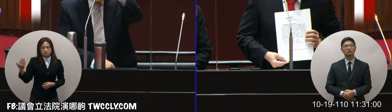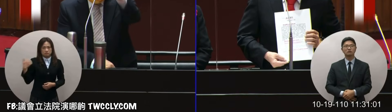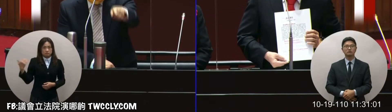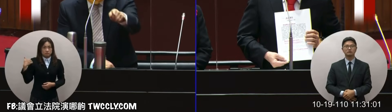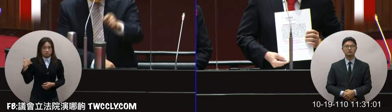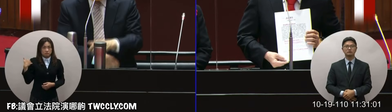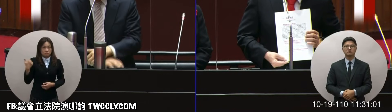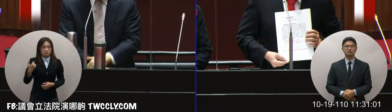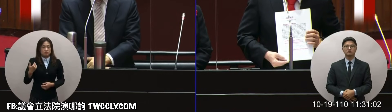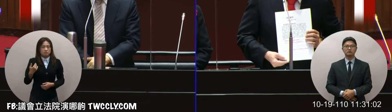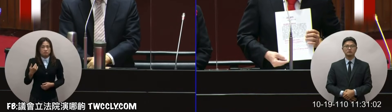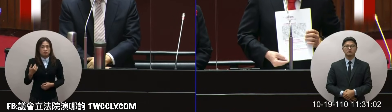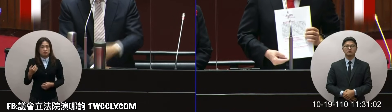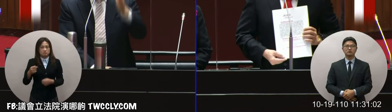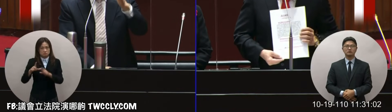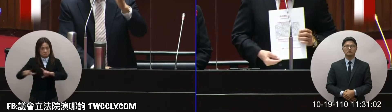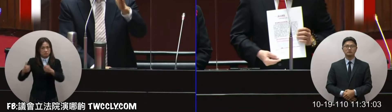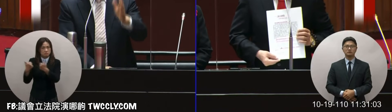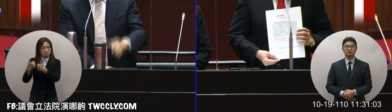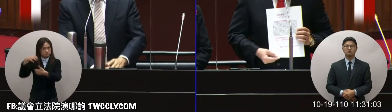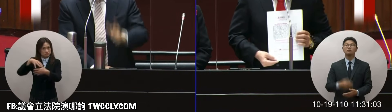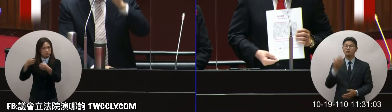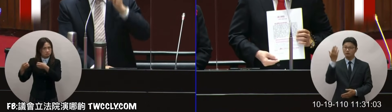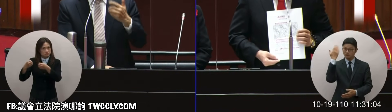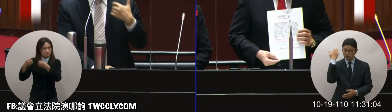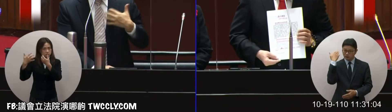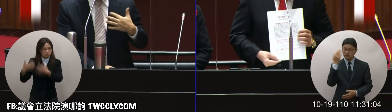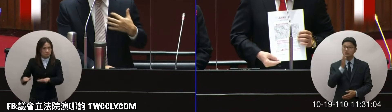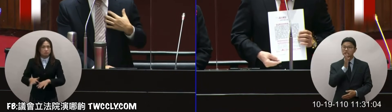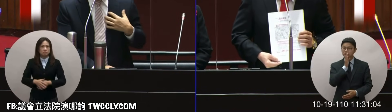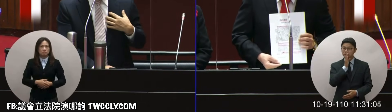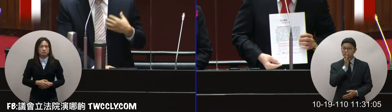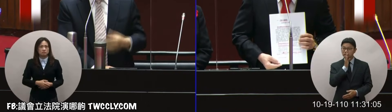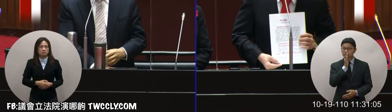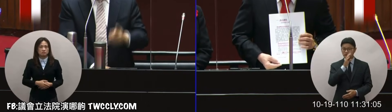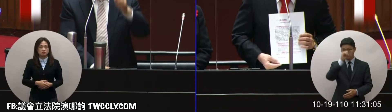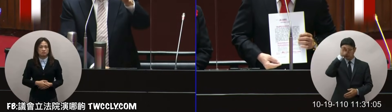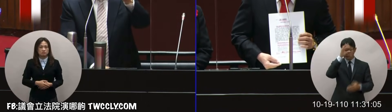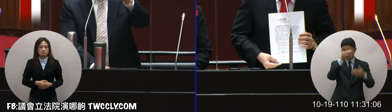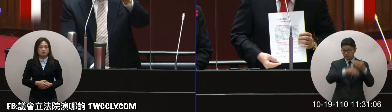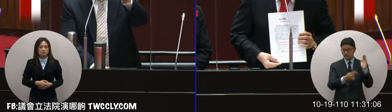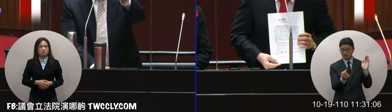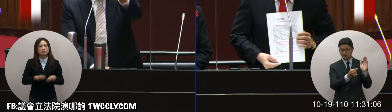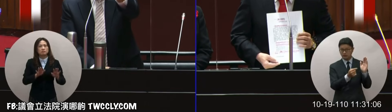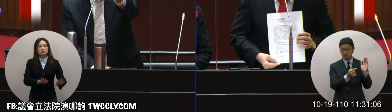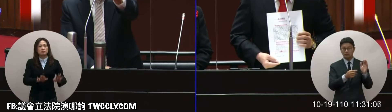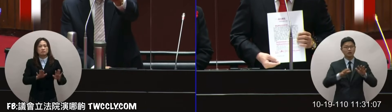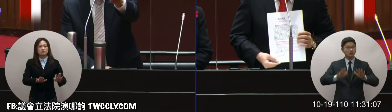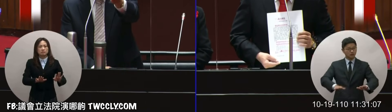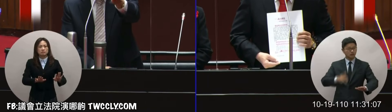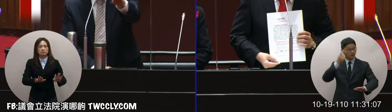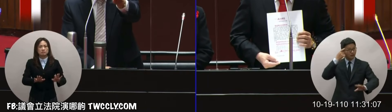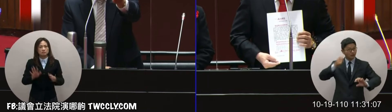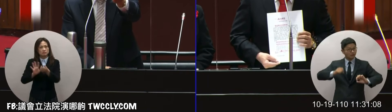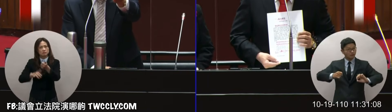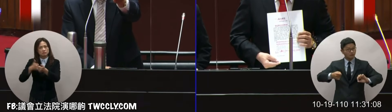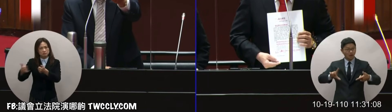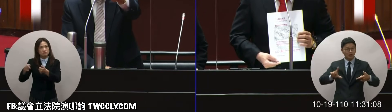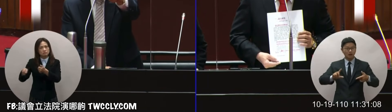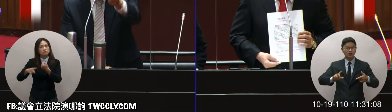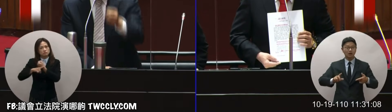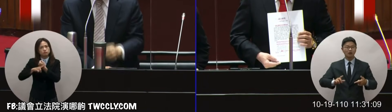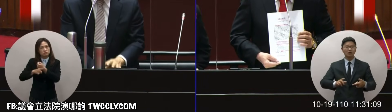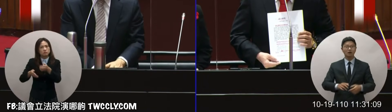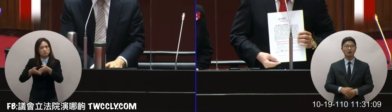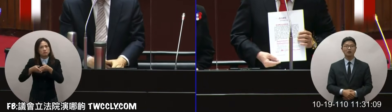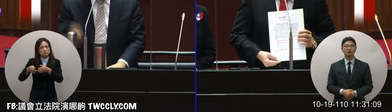在我们的大会， 所以当时是这样子。 我们 现在不一样了 啊！现在 不一样了。 委员既然要研究，